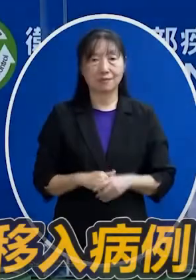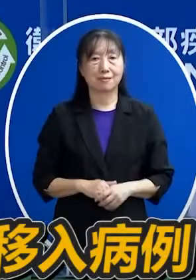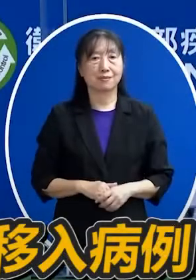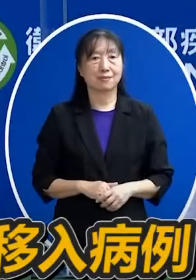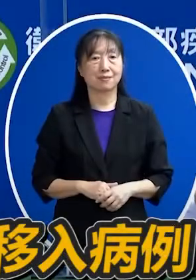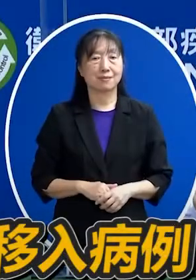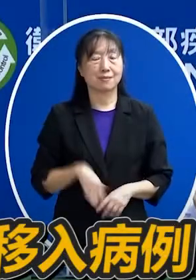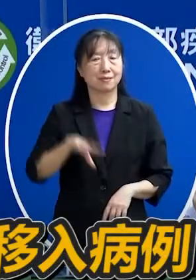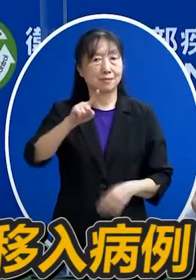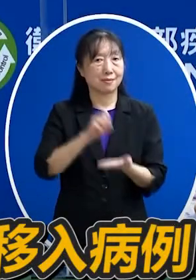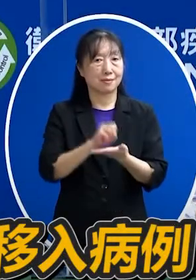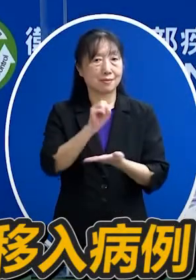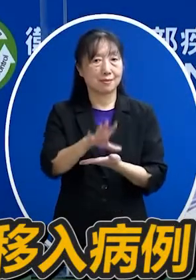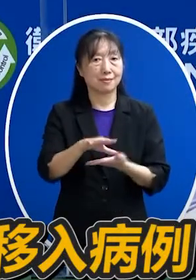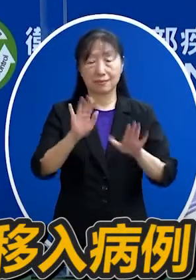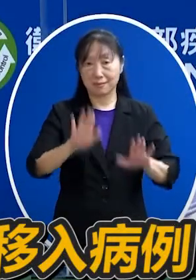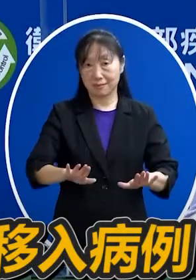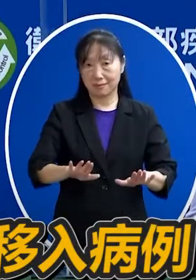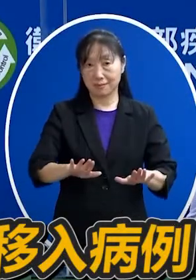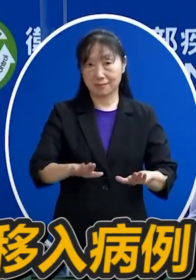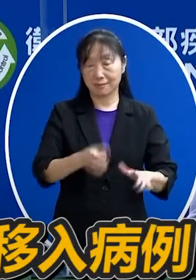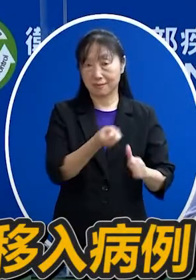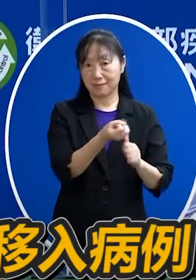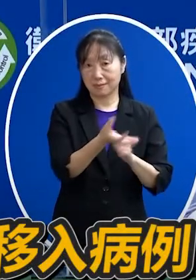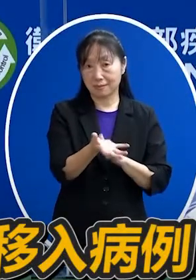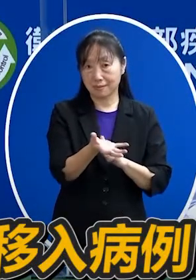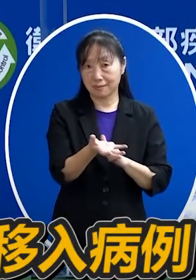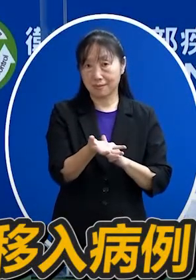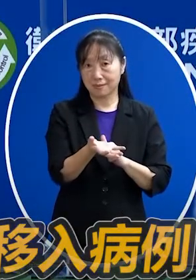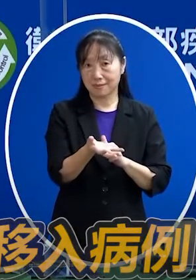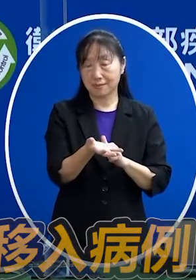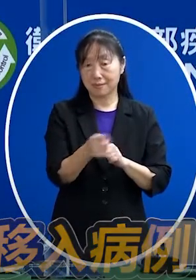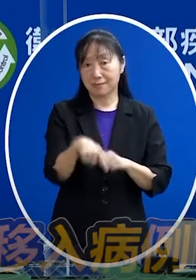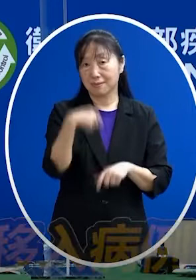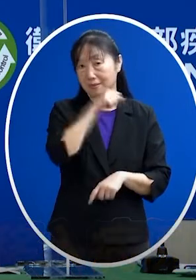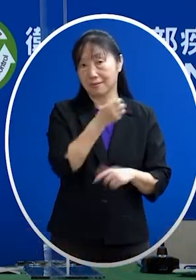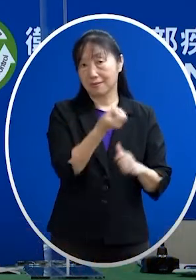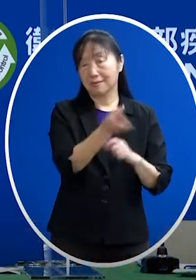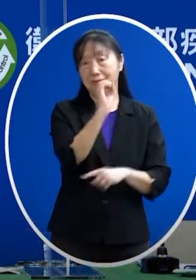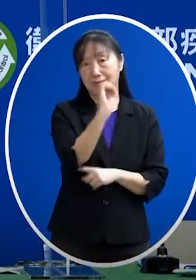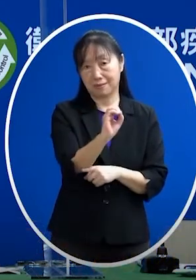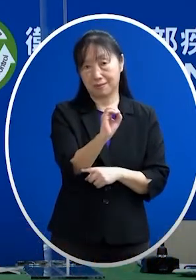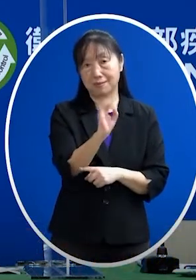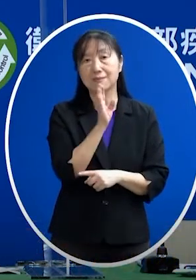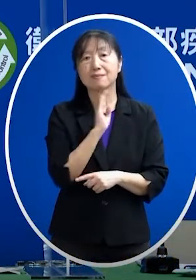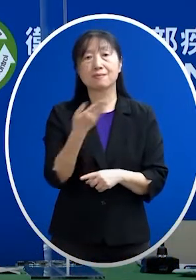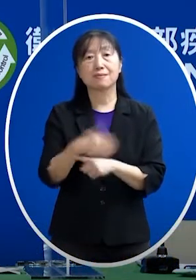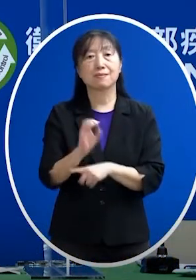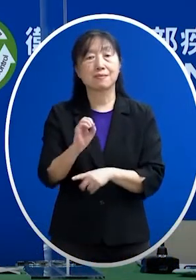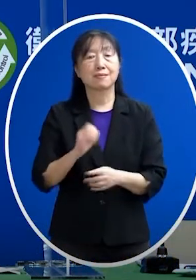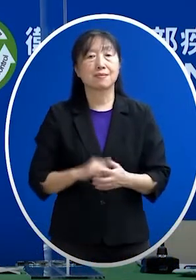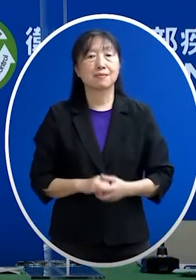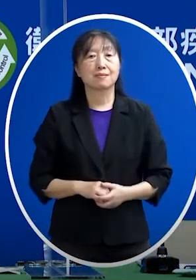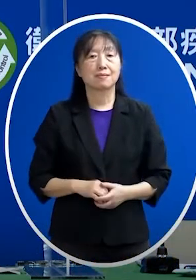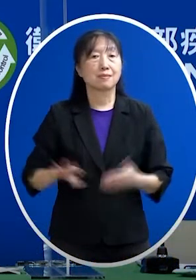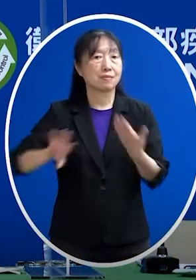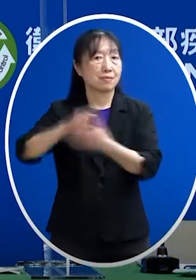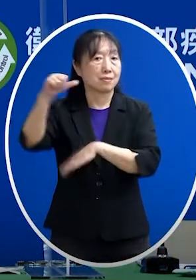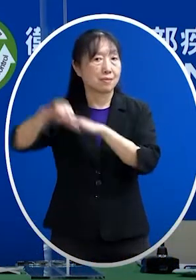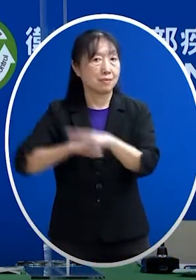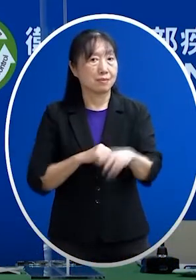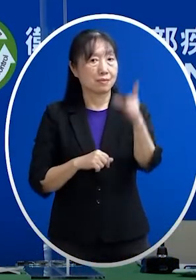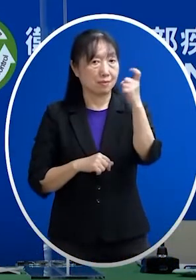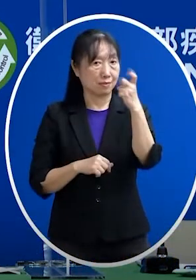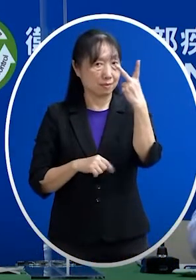那首先跟大家报告今天的确定病例哈，那没有本土病例，也没有死亡的个案，那境外移入